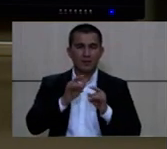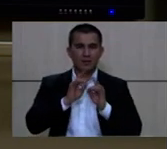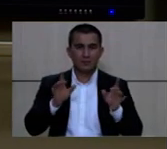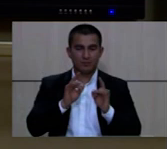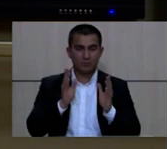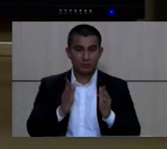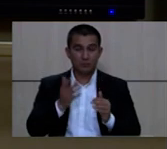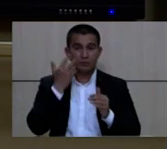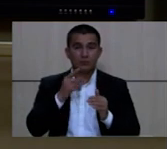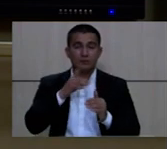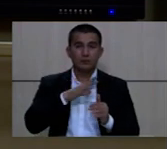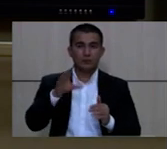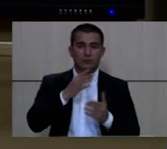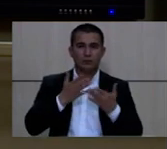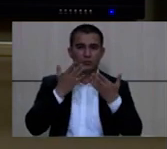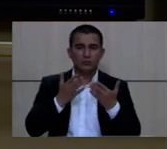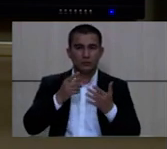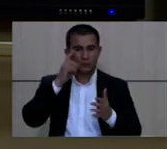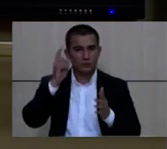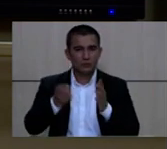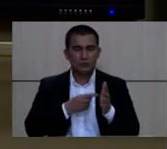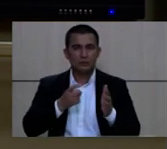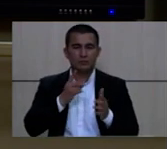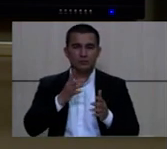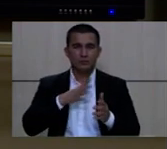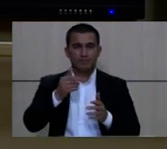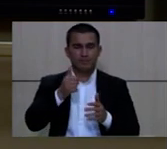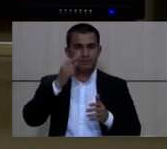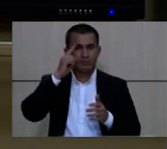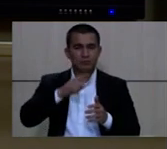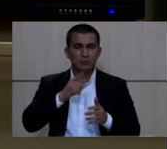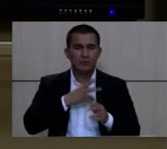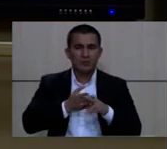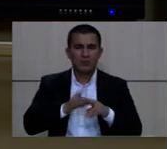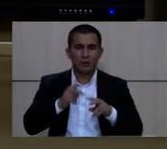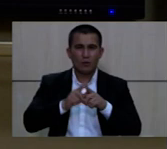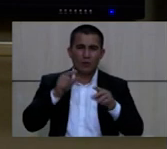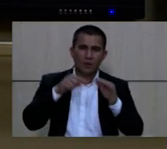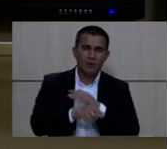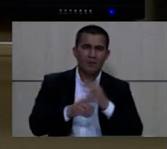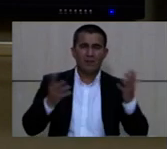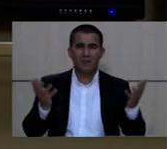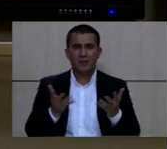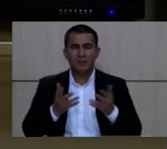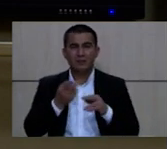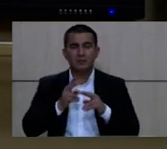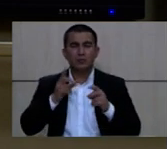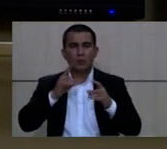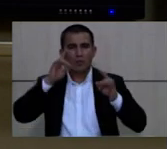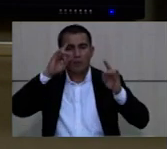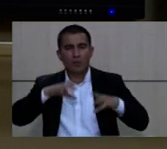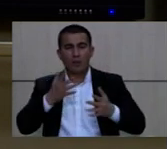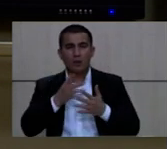oldin biz masalani o'qib, yaxshi tushunib olishimiz lozim. Gap nima haqida ketgan? Qaysi harakat, qaysi hodisa,